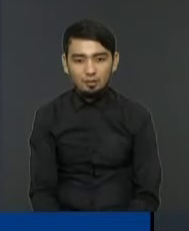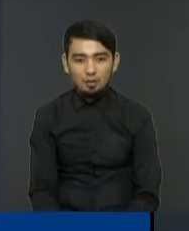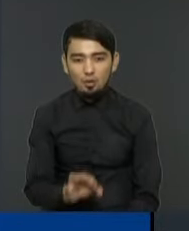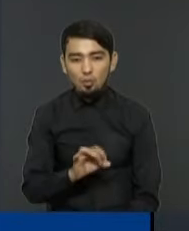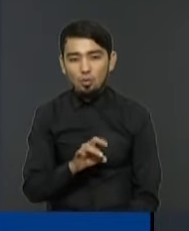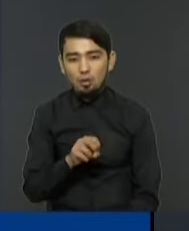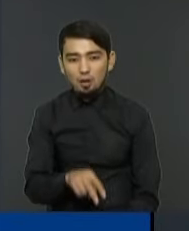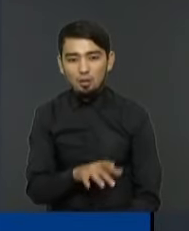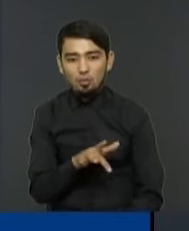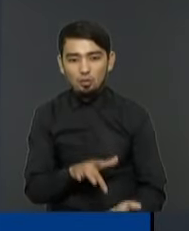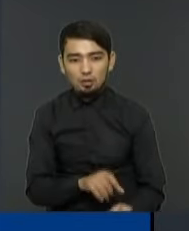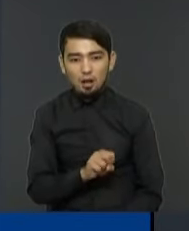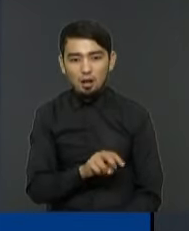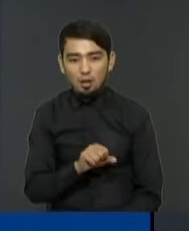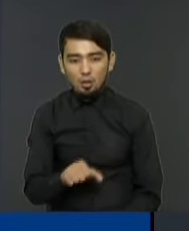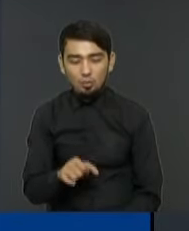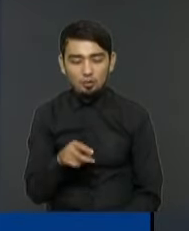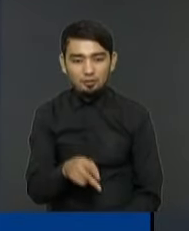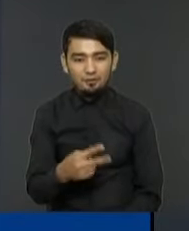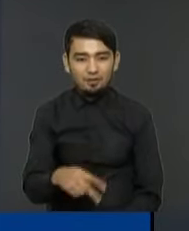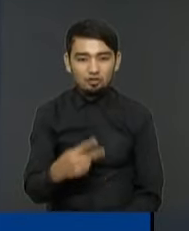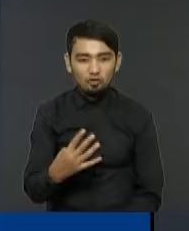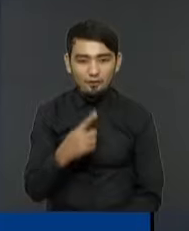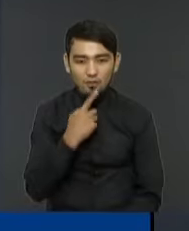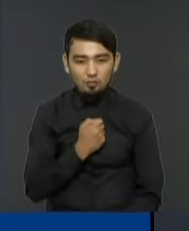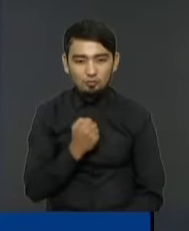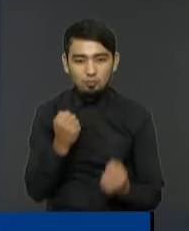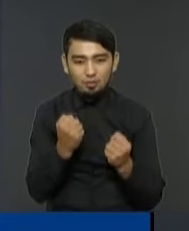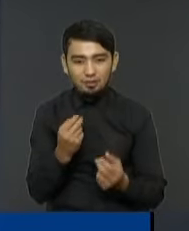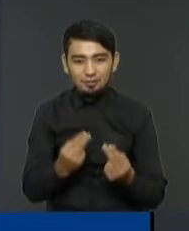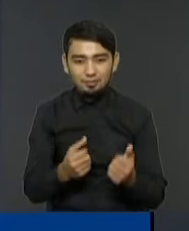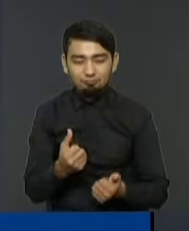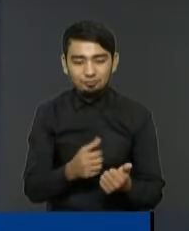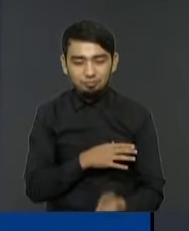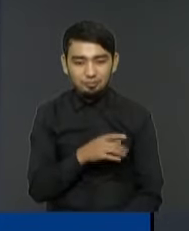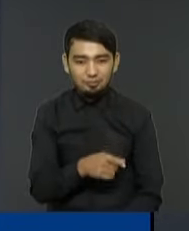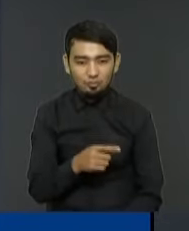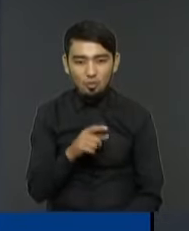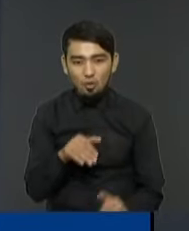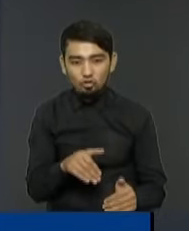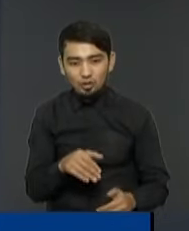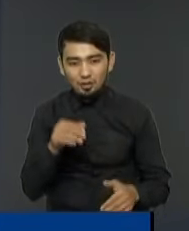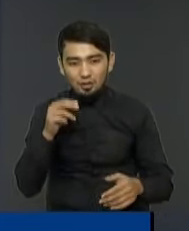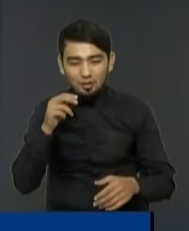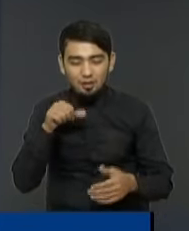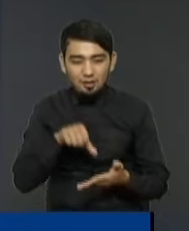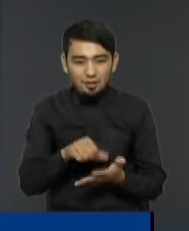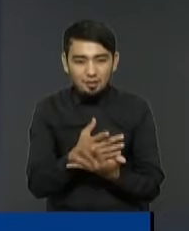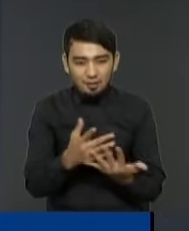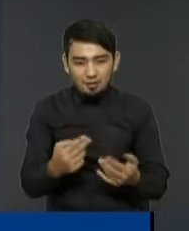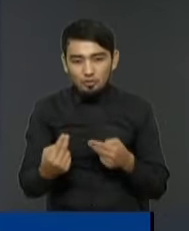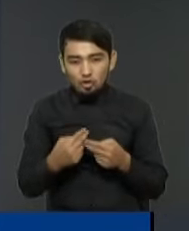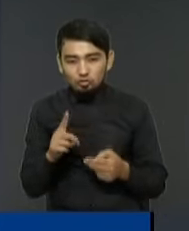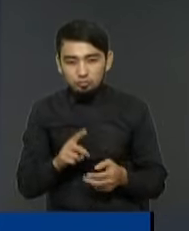Орал қаласында Алау 2024 әскери спорттық ойын өтті. Колледж студенттері арасындағы сайыста қатысушылар түрлі кедергілерден өтіп,